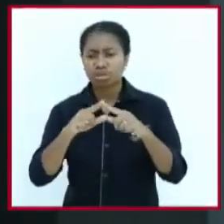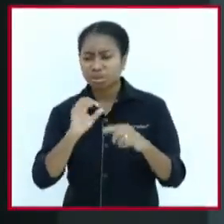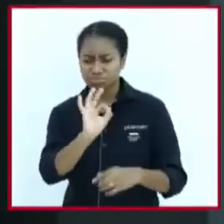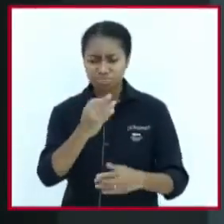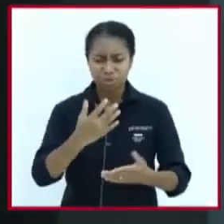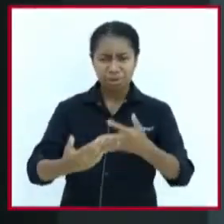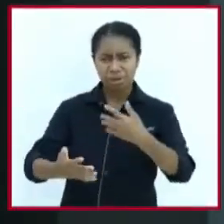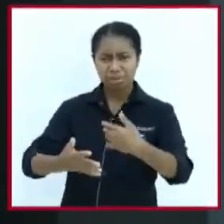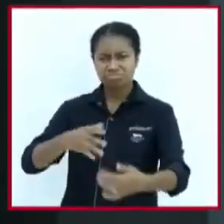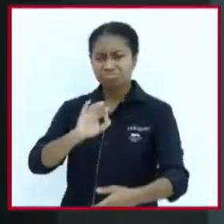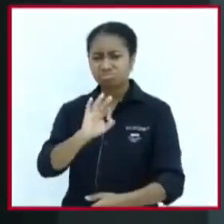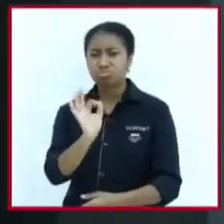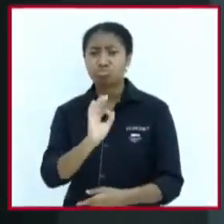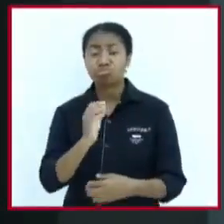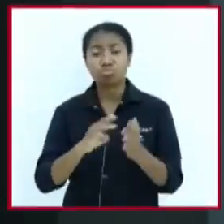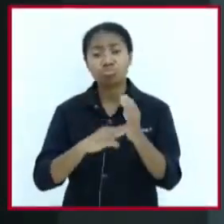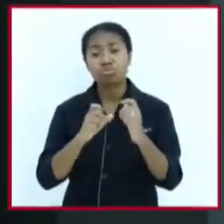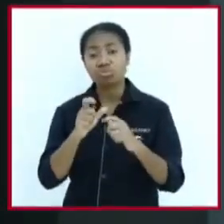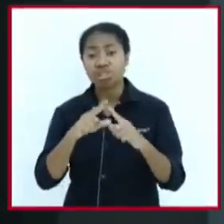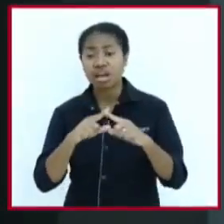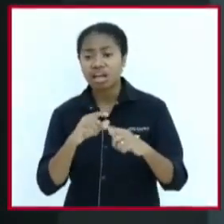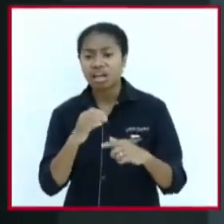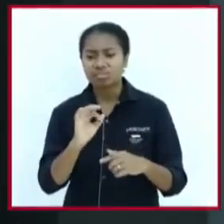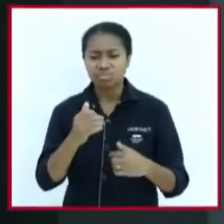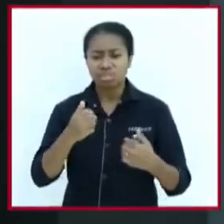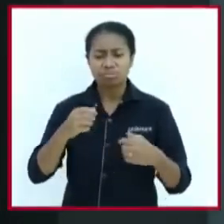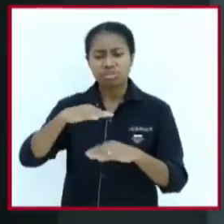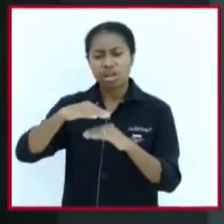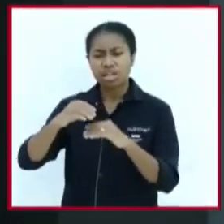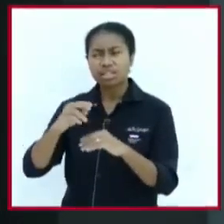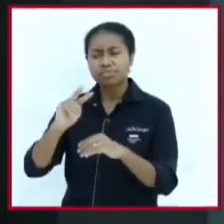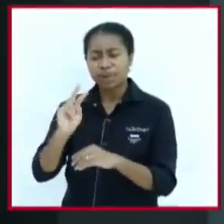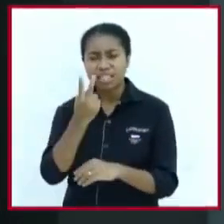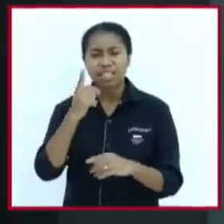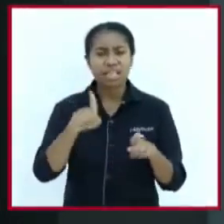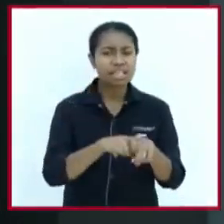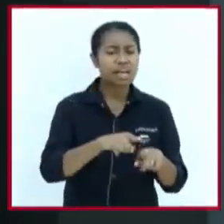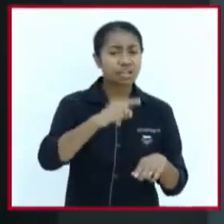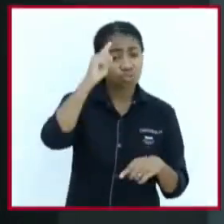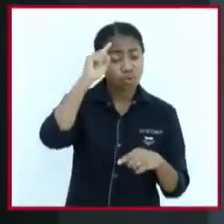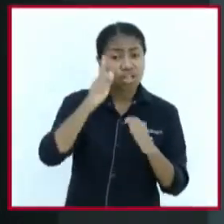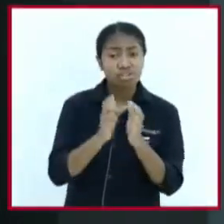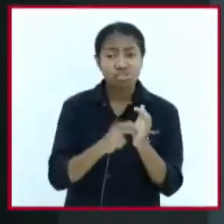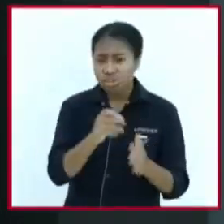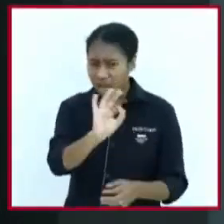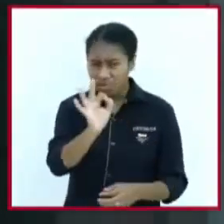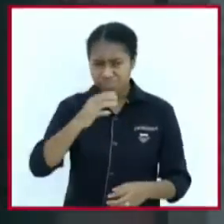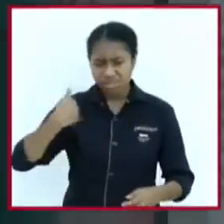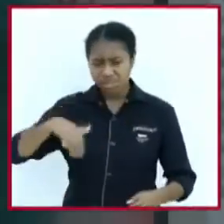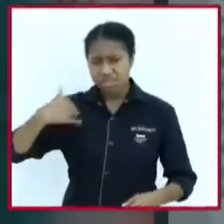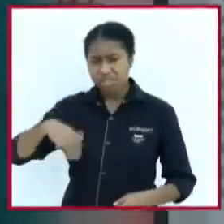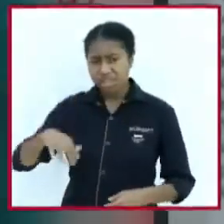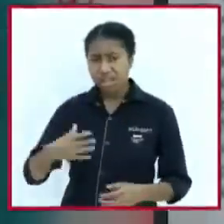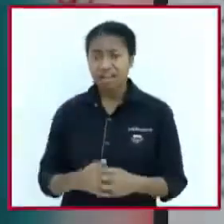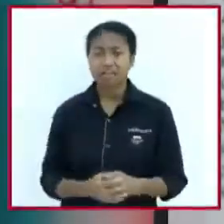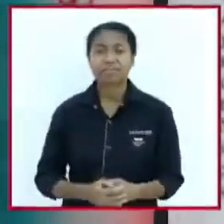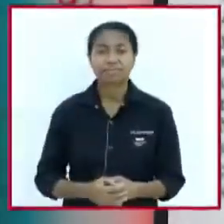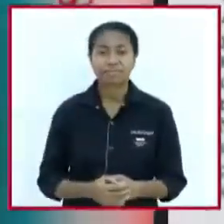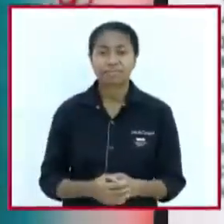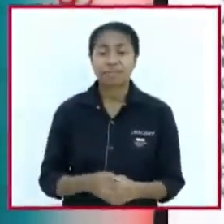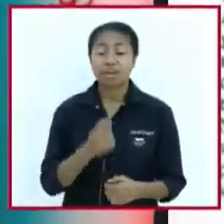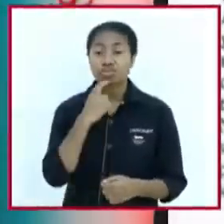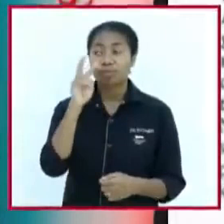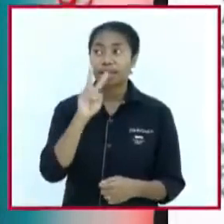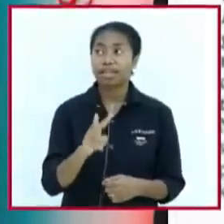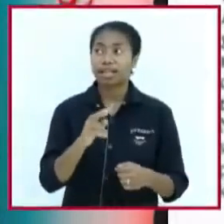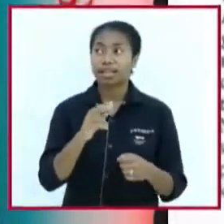apa-apanya Makanya isu situ lebih tinggi dari Musa Coba lihat judul di pasal 3 yang